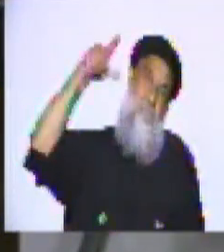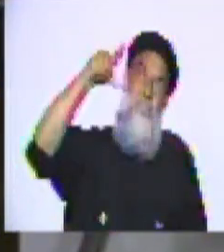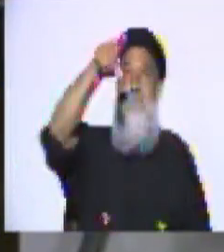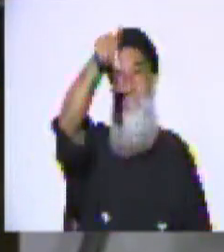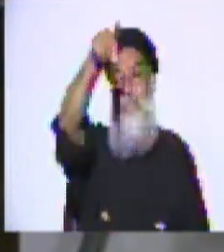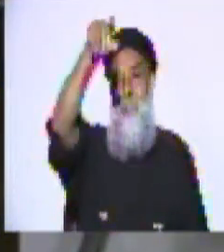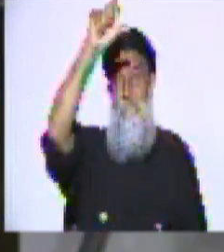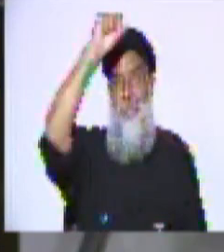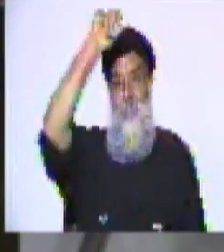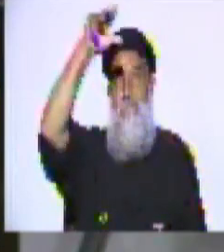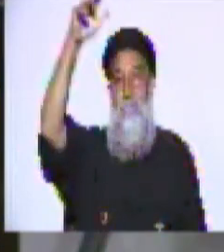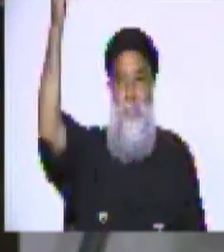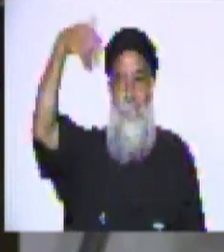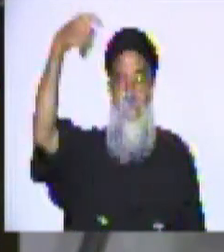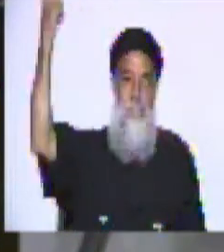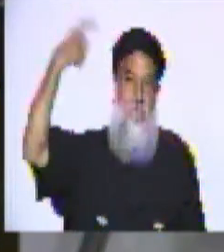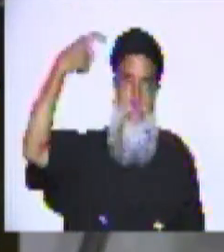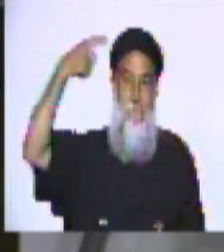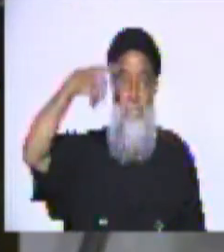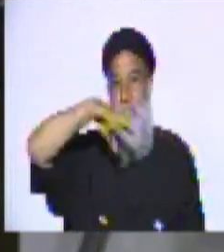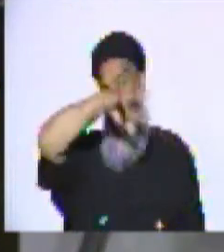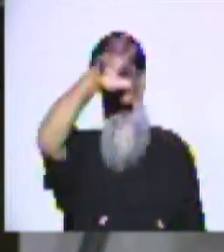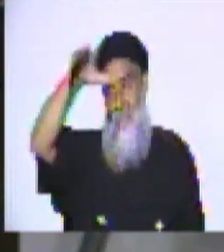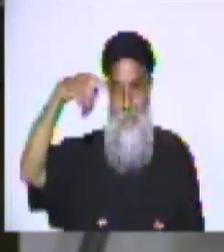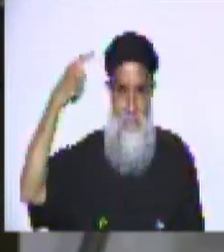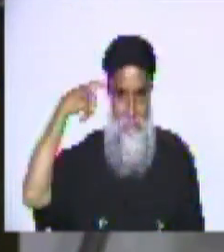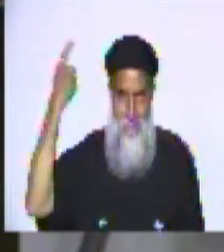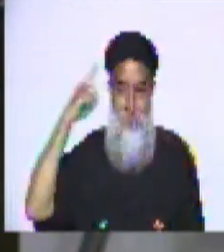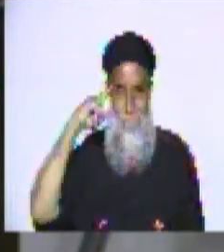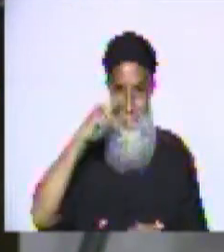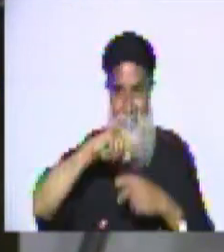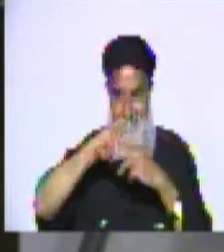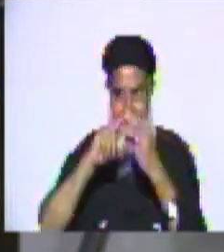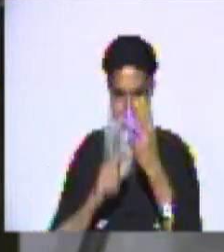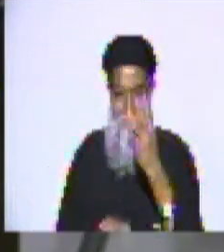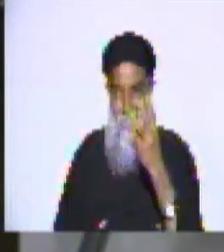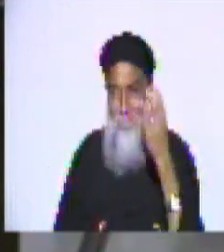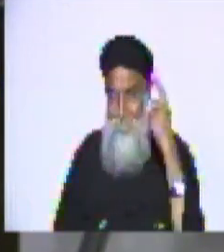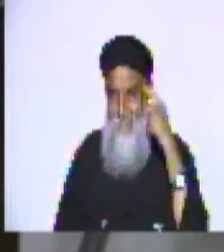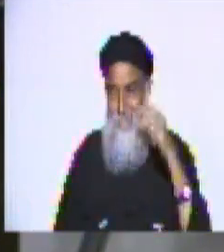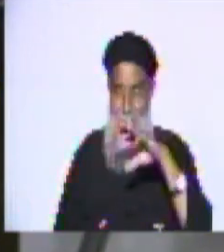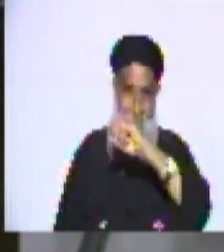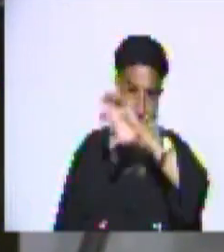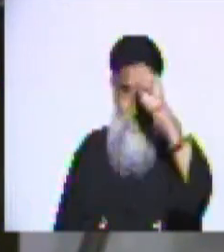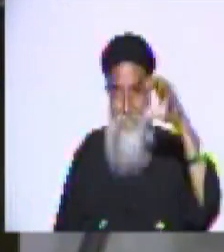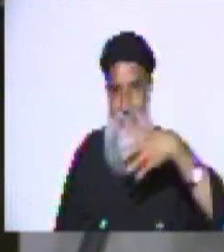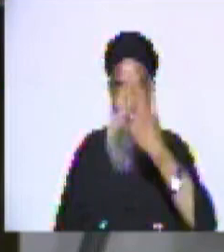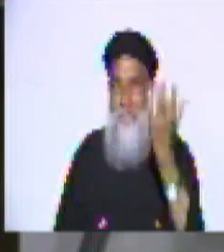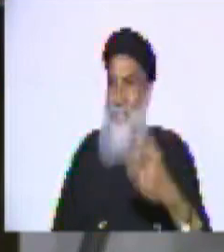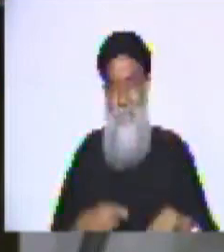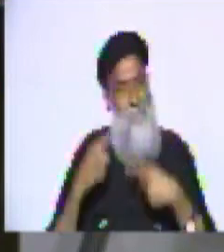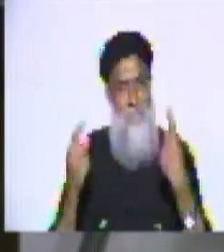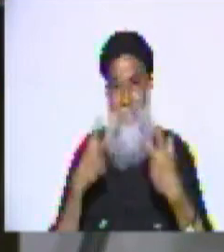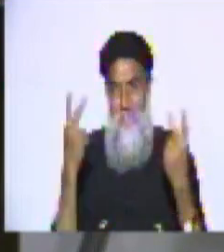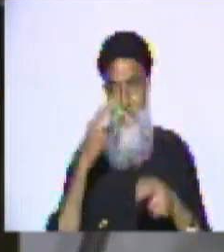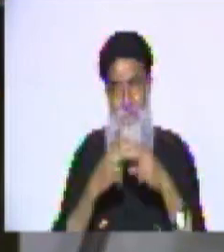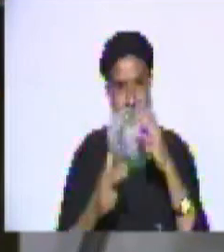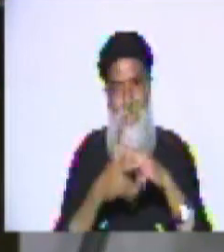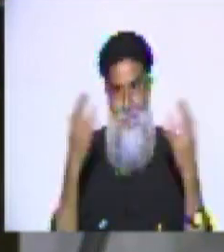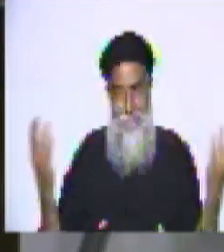من المصدر، قرص الشمس من قرص الشمس او مصباح او واتيفر المصدر يعني.